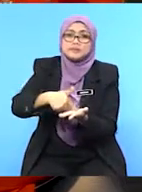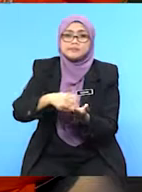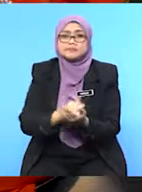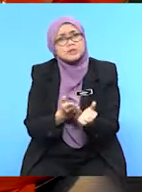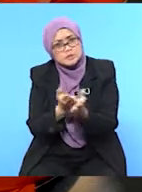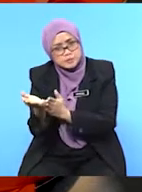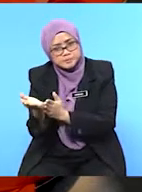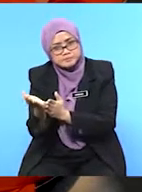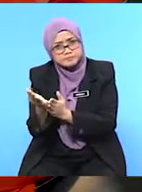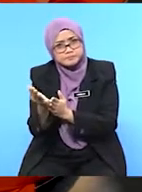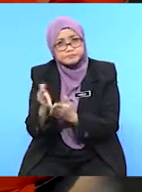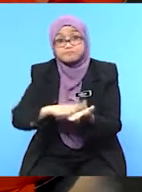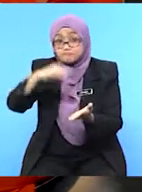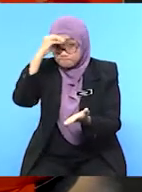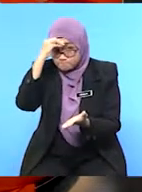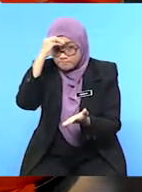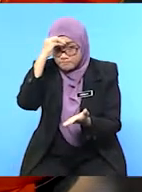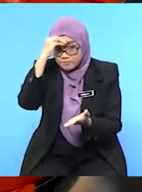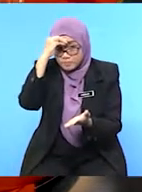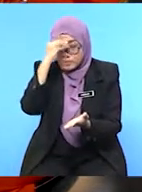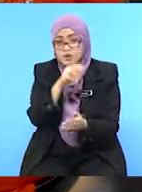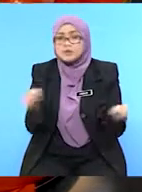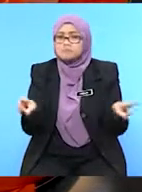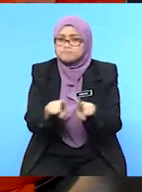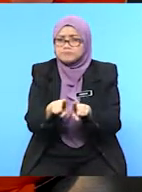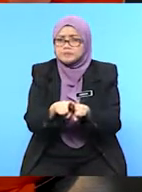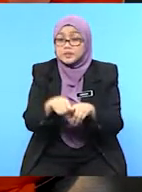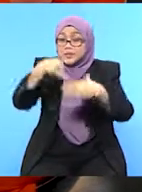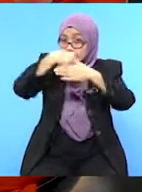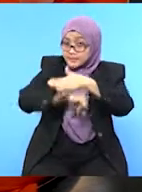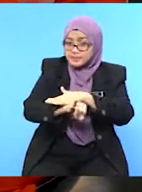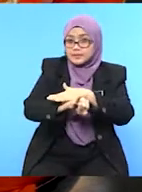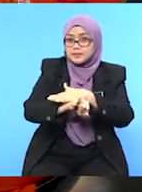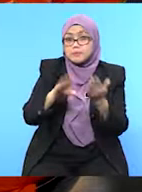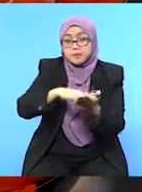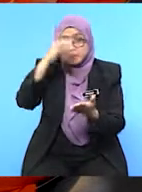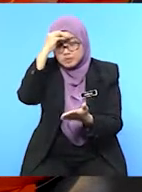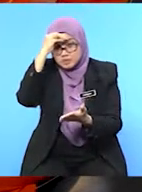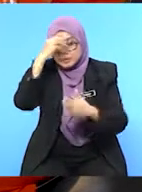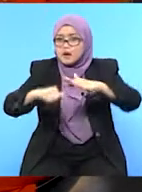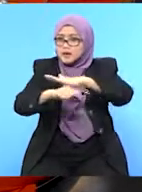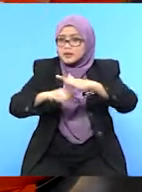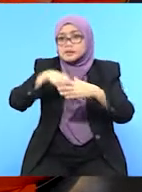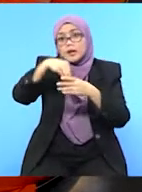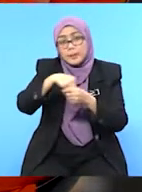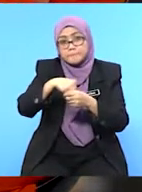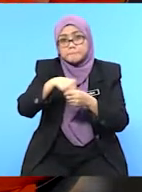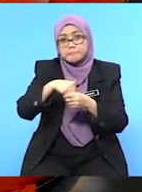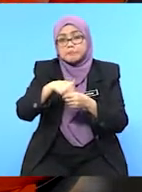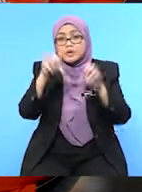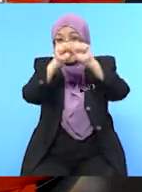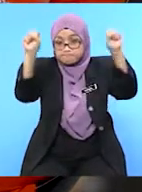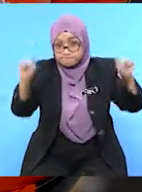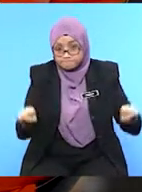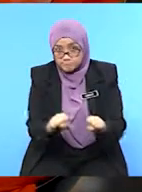seterusnya sukatan pelajaran yang sama dengan isi kandungan abad Jelaskan Malaysia sebagai salah satu asas dalam sistem pelajaran kebangsaan